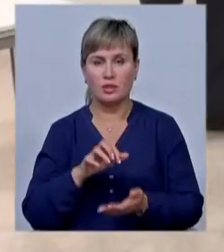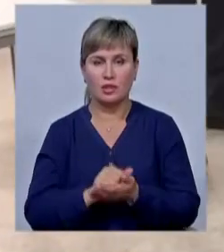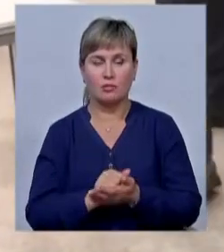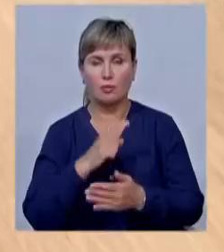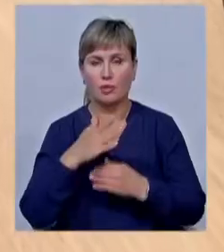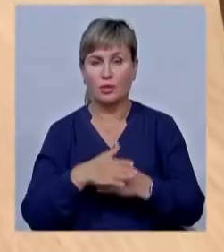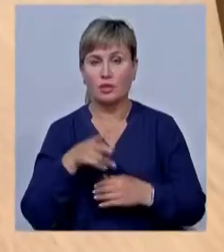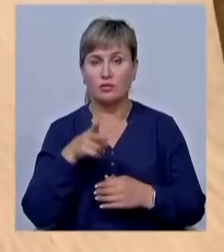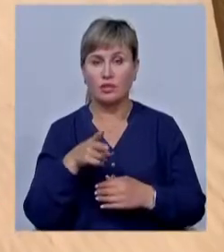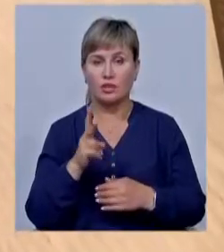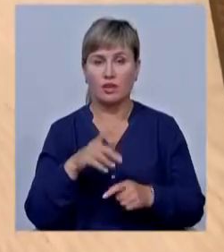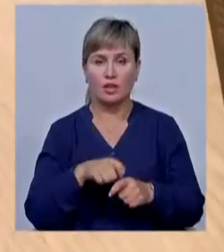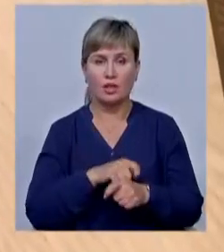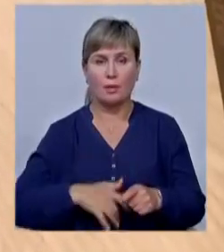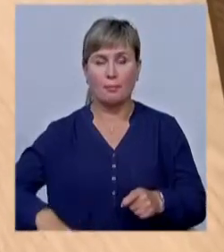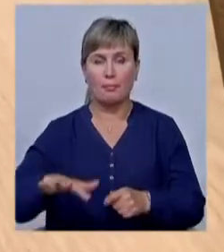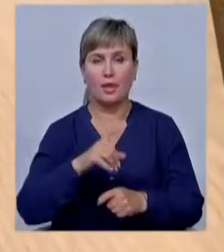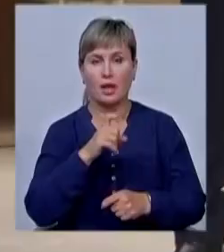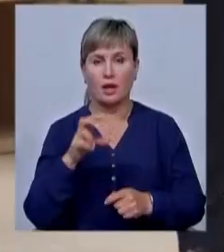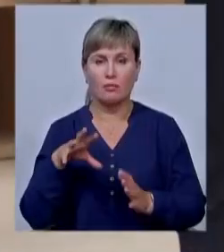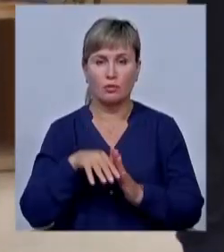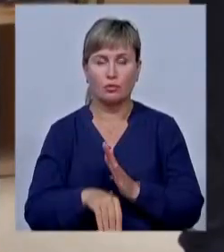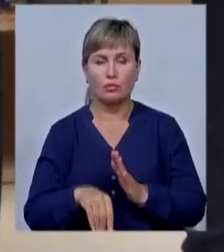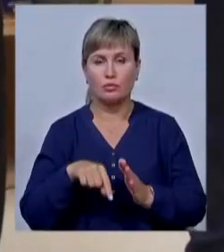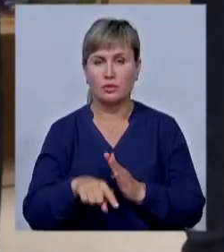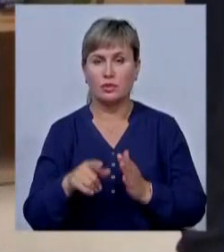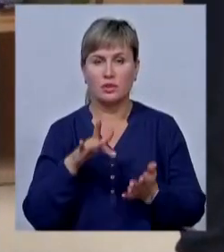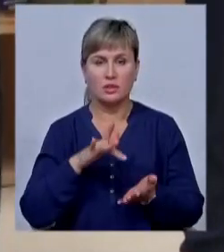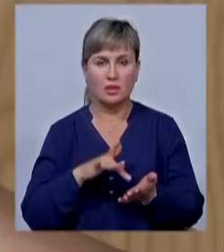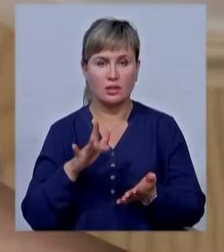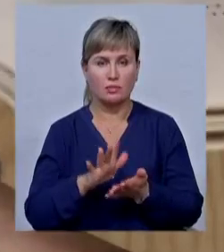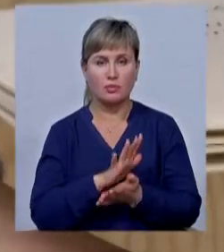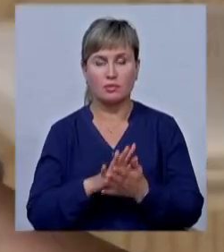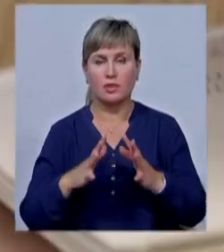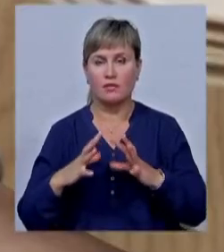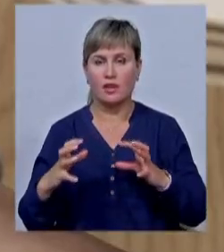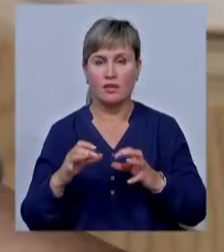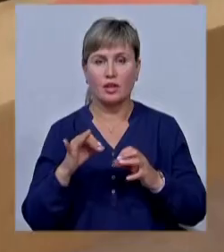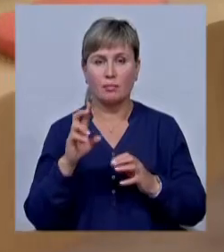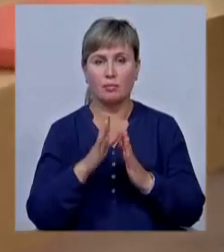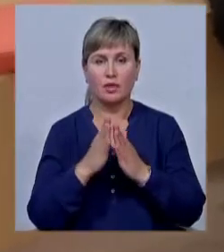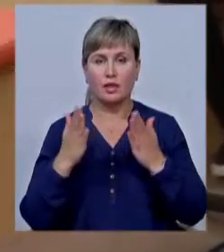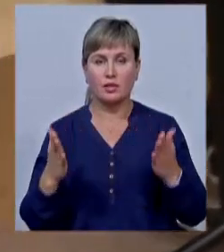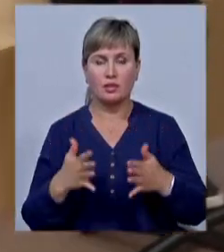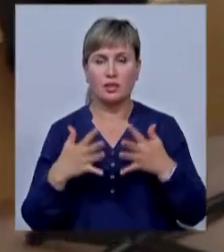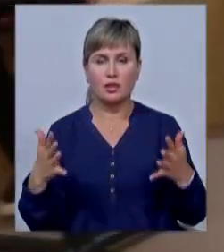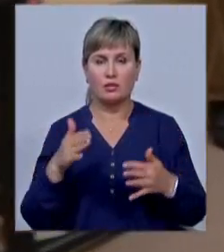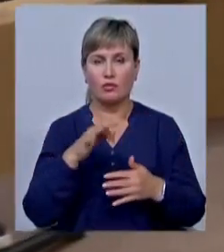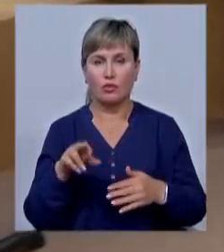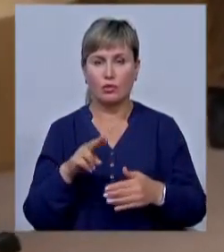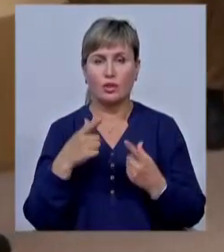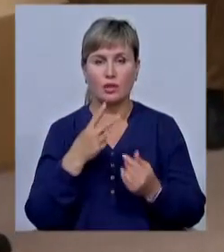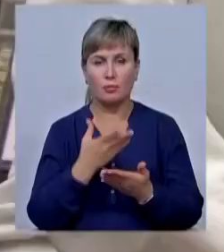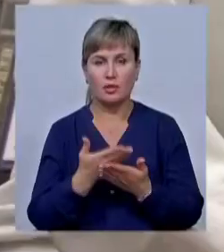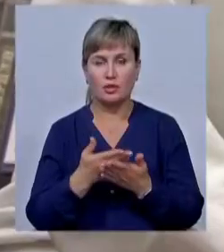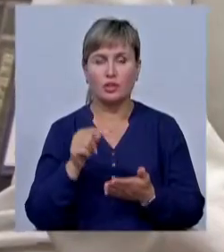почти 2000 квадратных метров. Хаб включает в себя коворкинг-центр с бесплатным Wi-Fi и библиотеку с обширным фондом, где